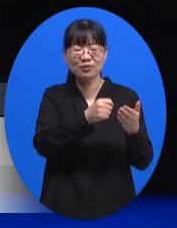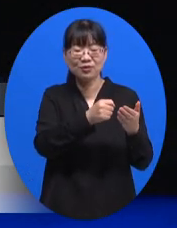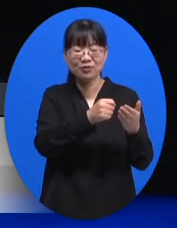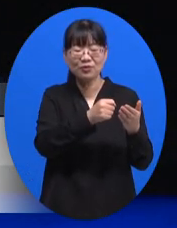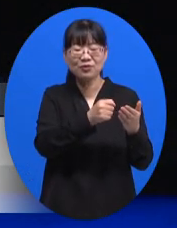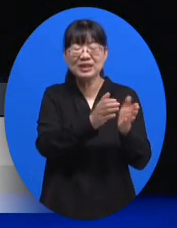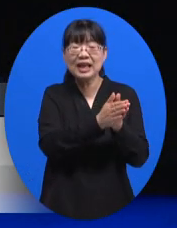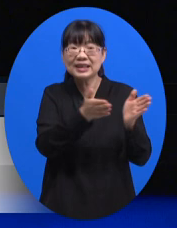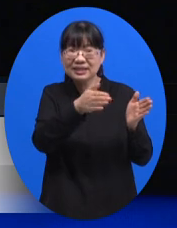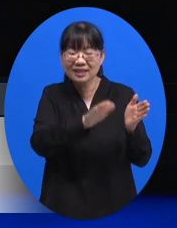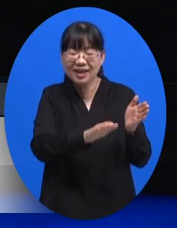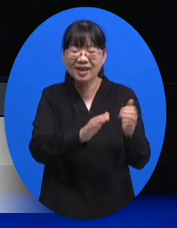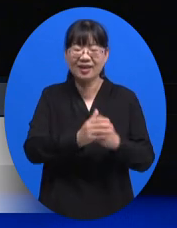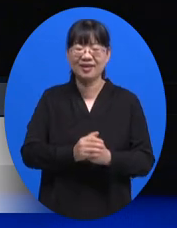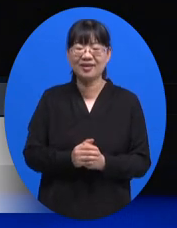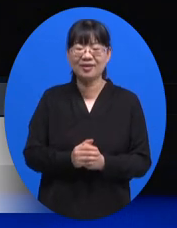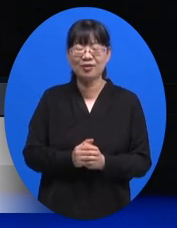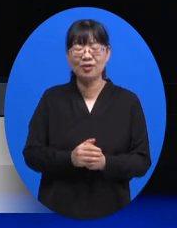참 너무